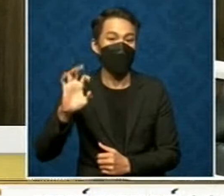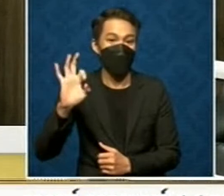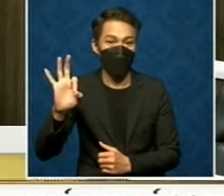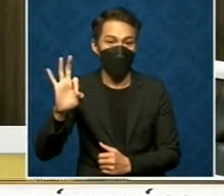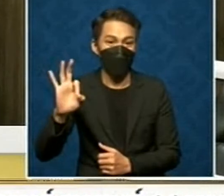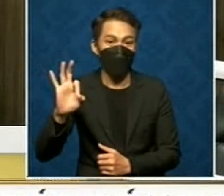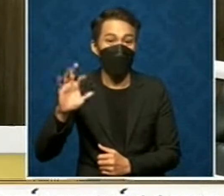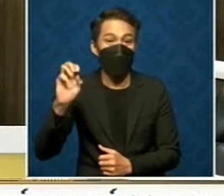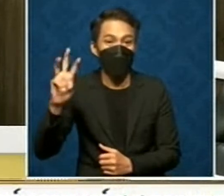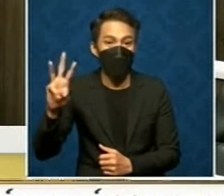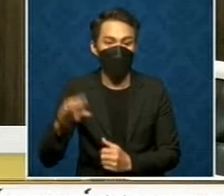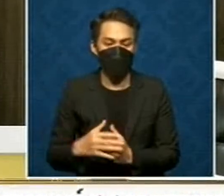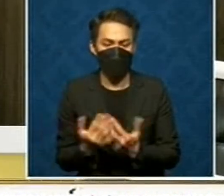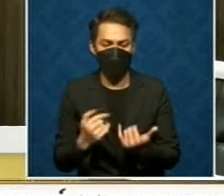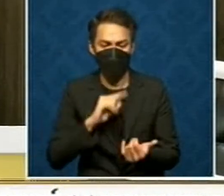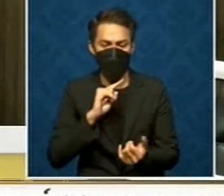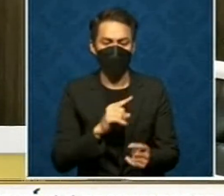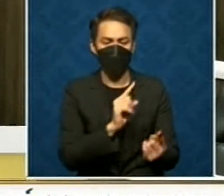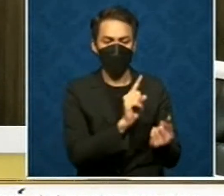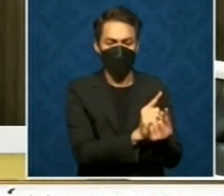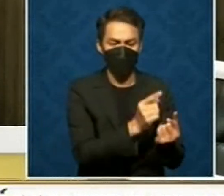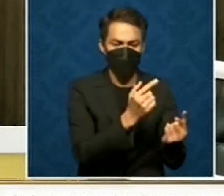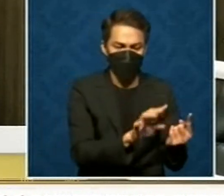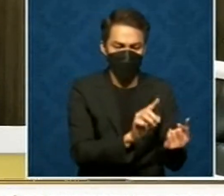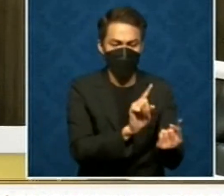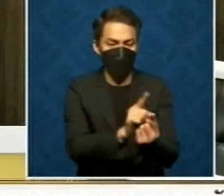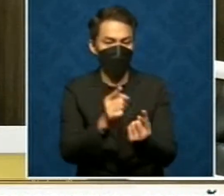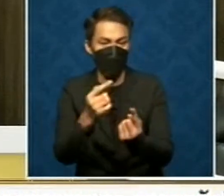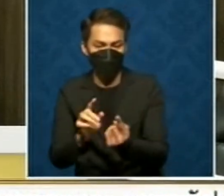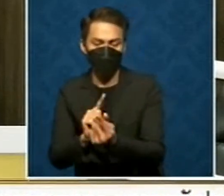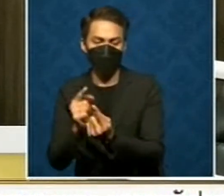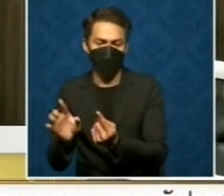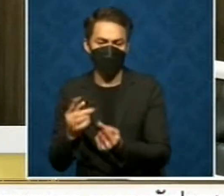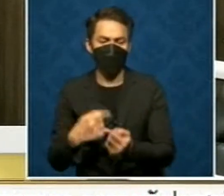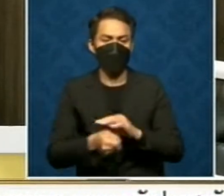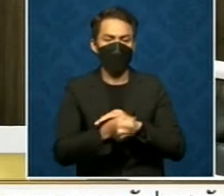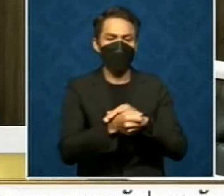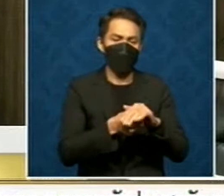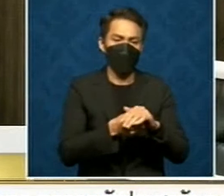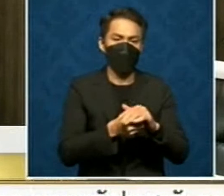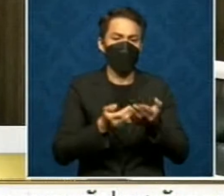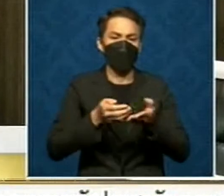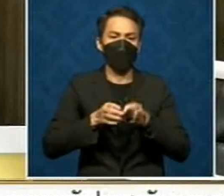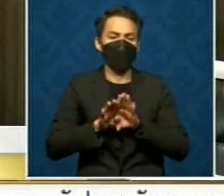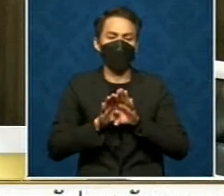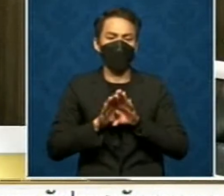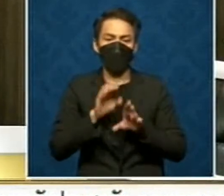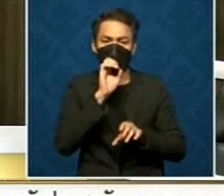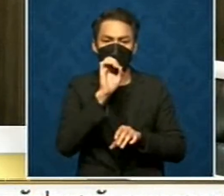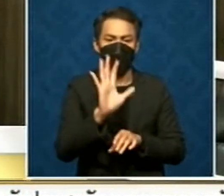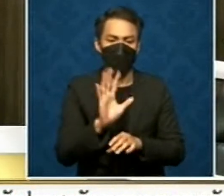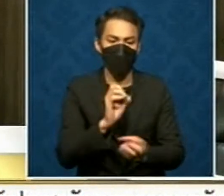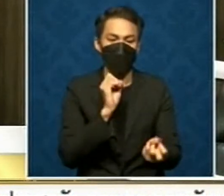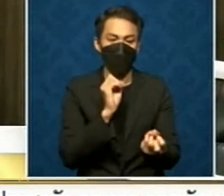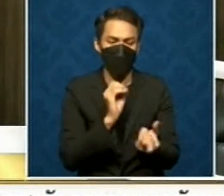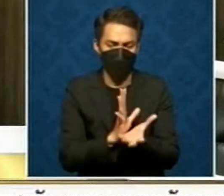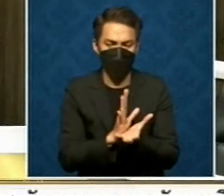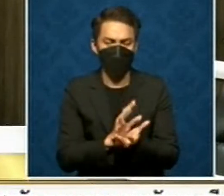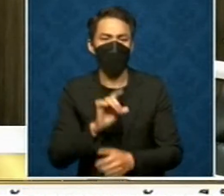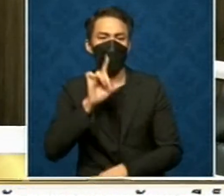เดิมไปเลยครัเจอที่นั่นเจอที่นี่แต่ปกปิดข้มูลลงานผลไม่ได้เดยวก็ทวงการไ่